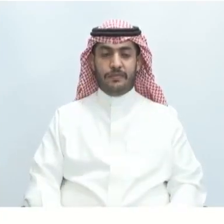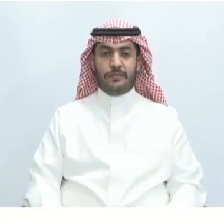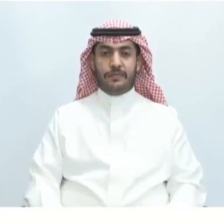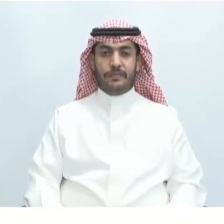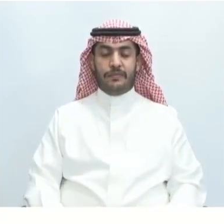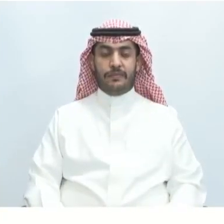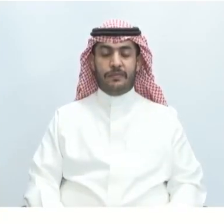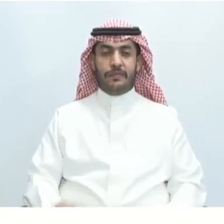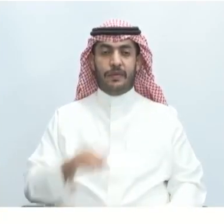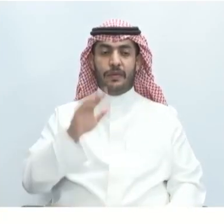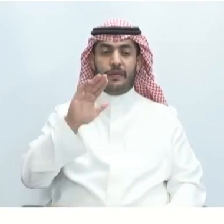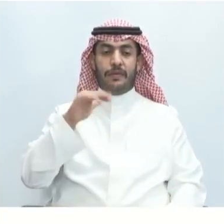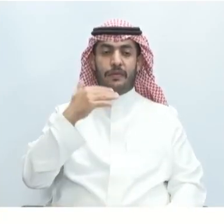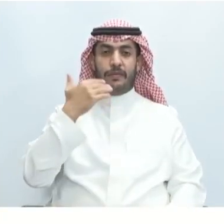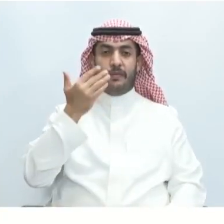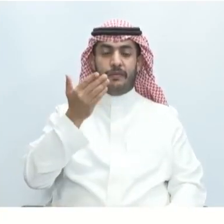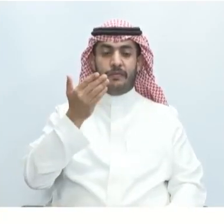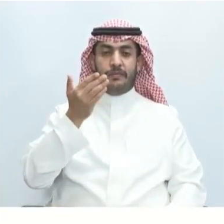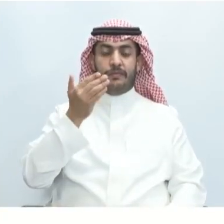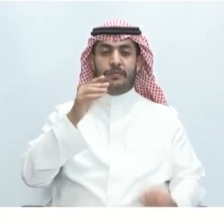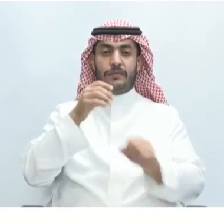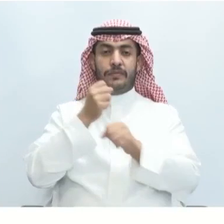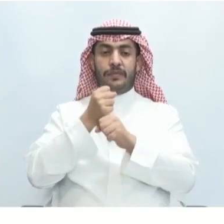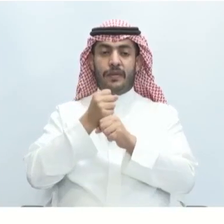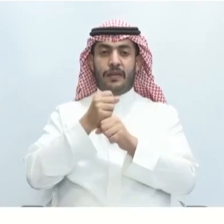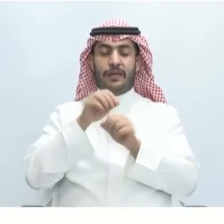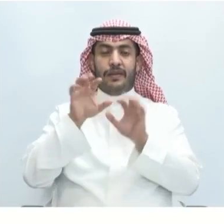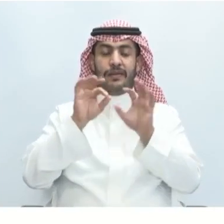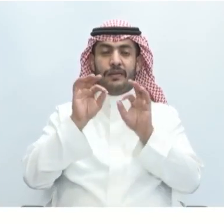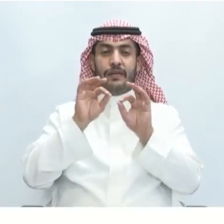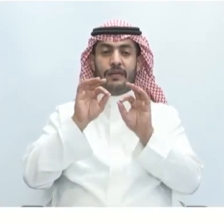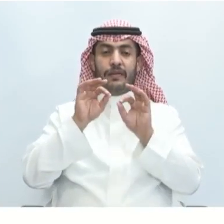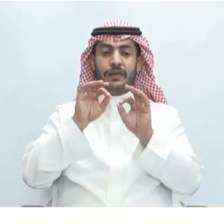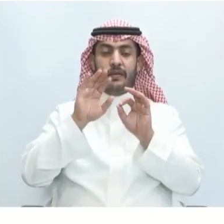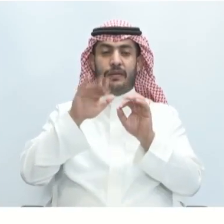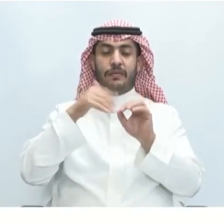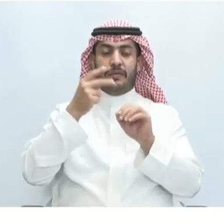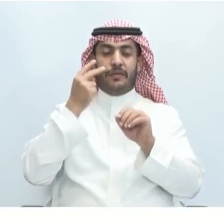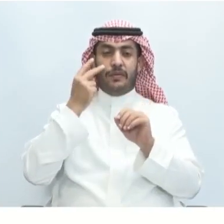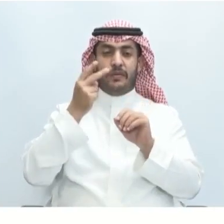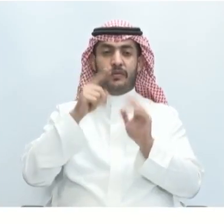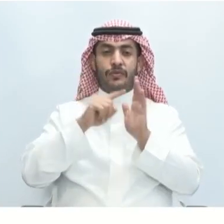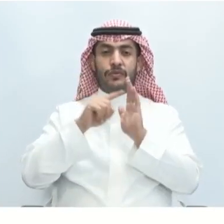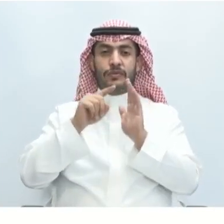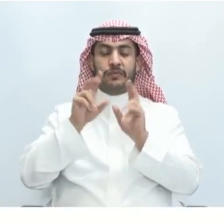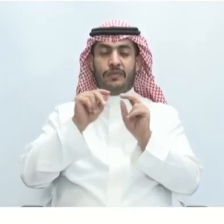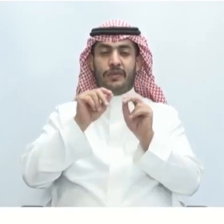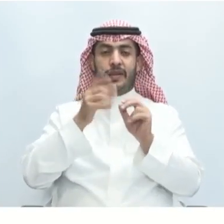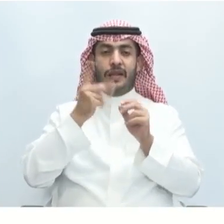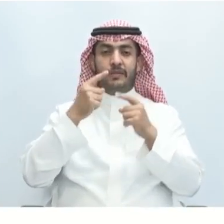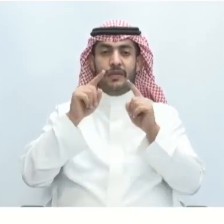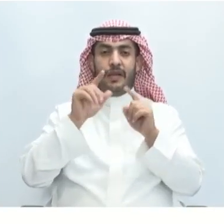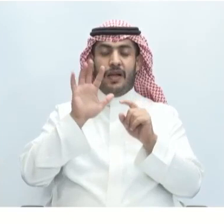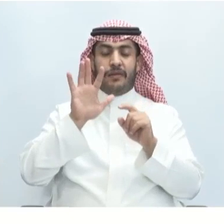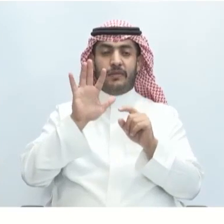بعد ذلك عليك ان تقوم باعداد الخيارات وستلاحظ نسبه الشروط مثل لارقام الصحيحه